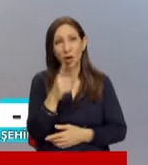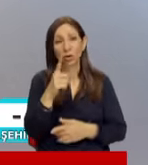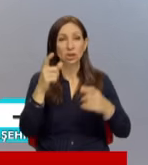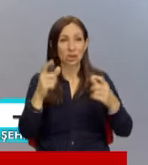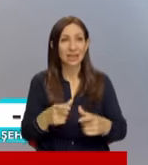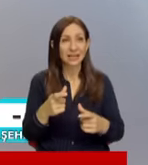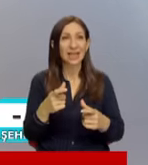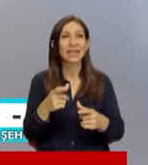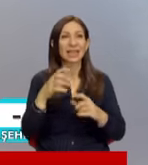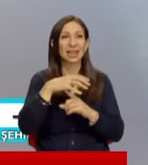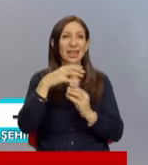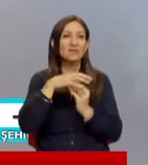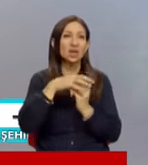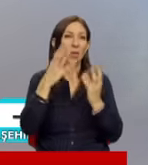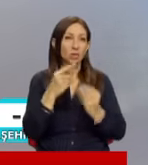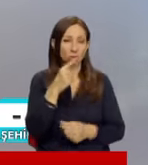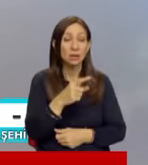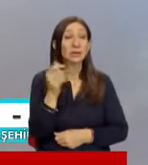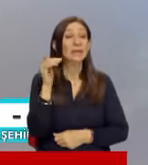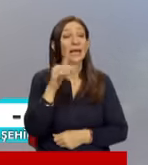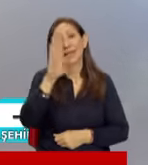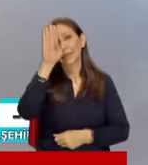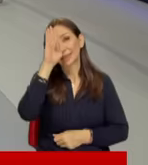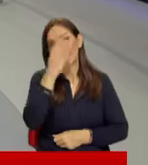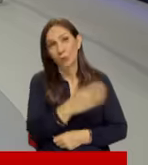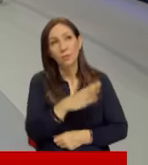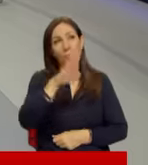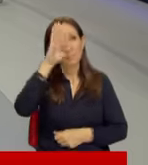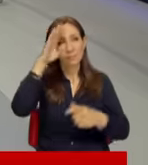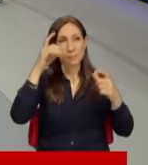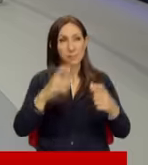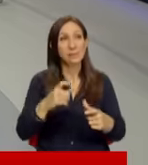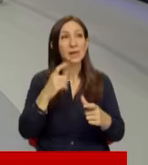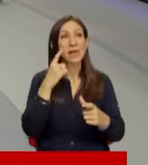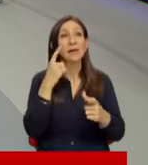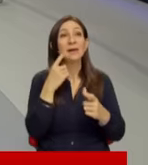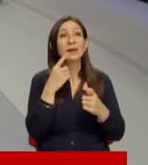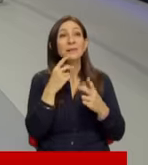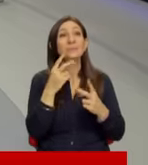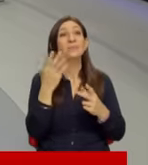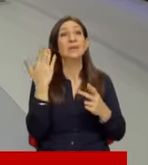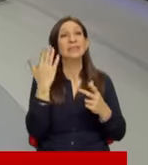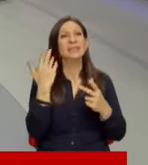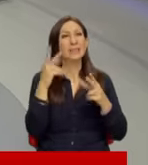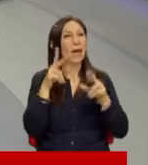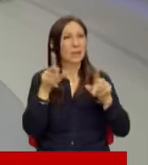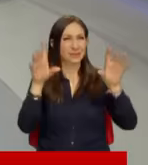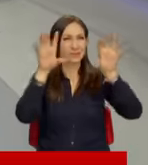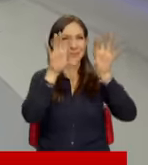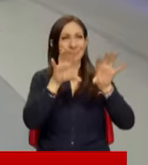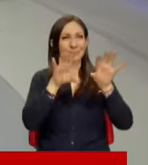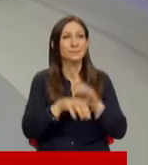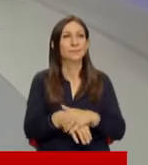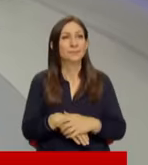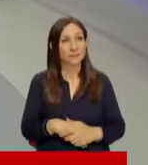şehirde ne şehir oldu. Geldik İstanbul'a. Şimdi İstanbul'dan analizlerinizi de almış olalım. Eskisiyle birlikte alalım